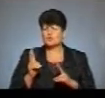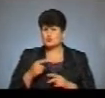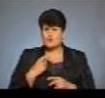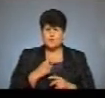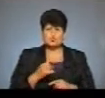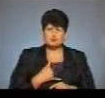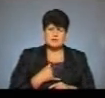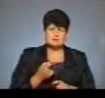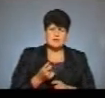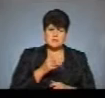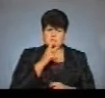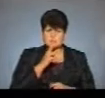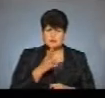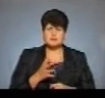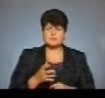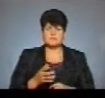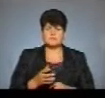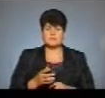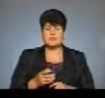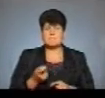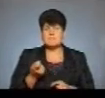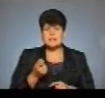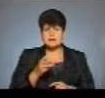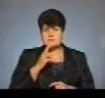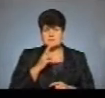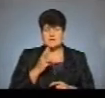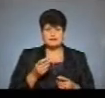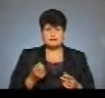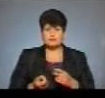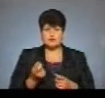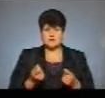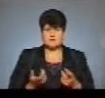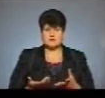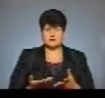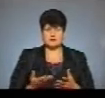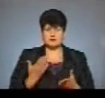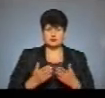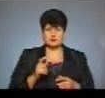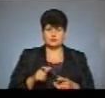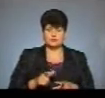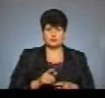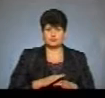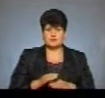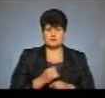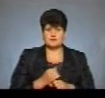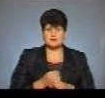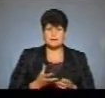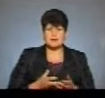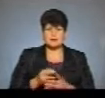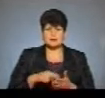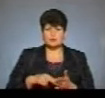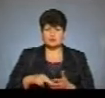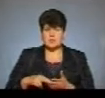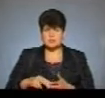нас маленькі зарплати ні звідки не появляться, якщо люди не будуть офіційно працювати, платити податки в бюджет,